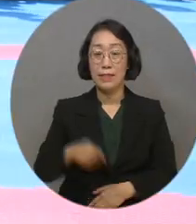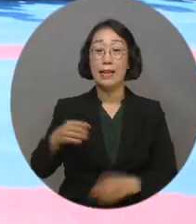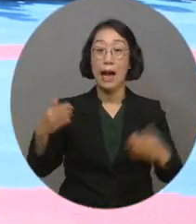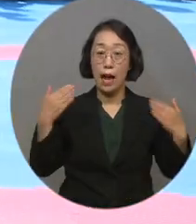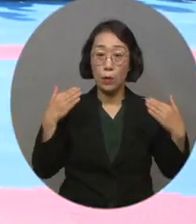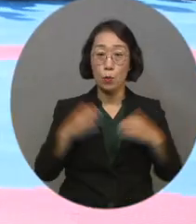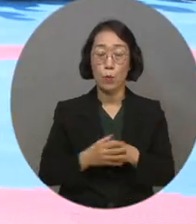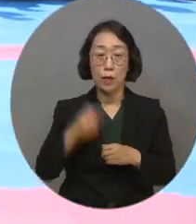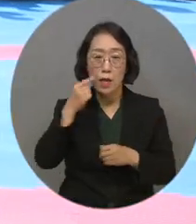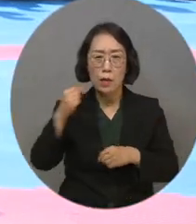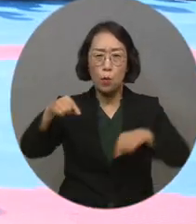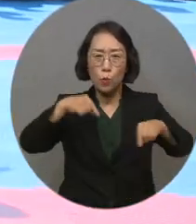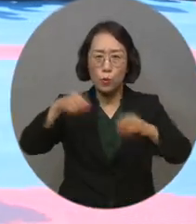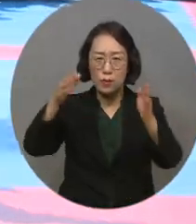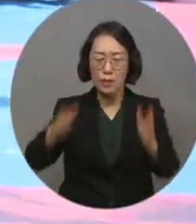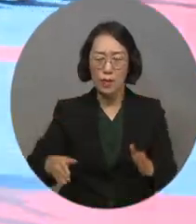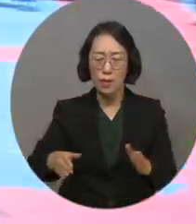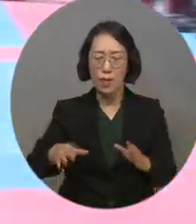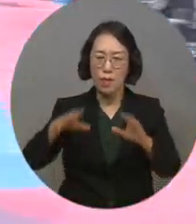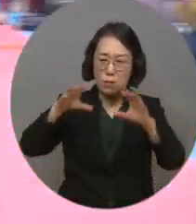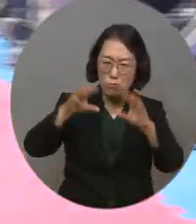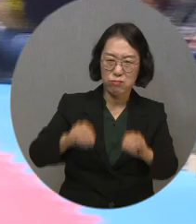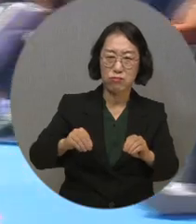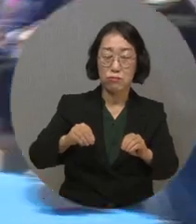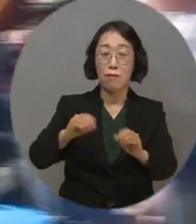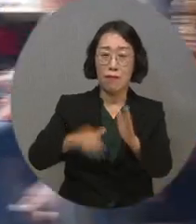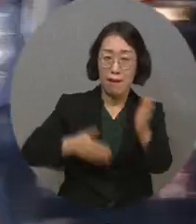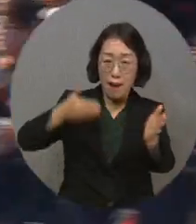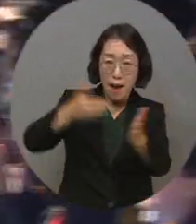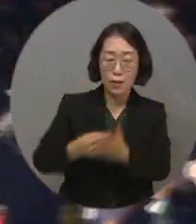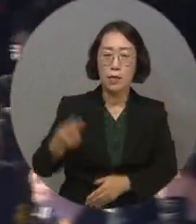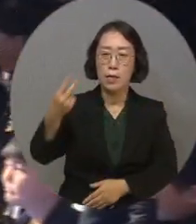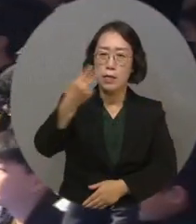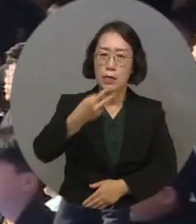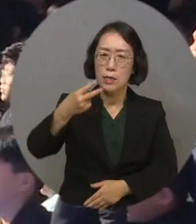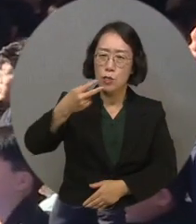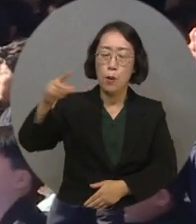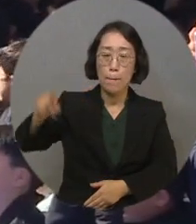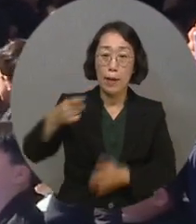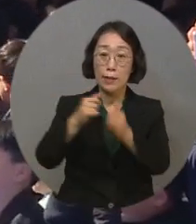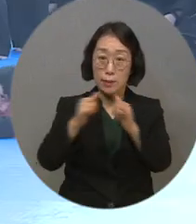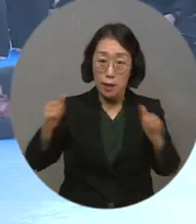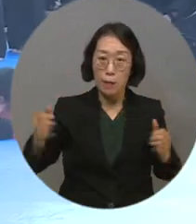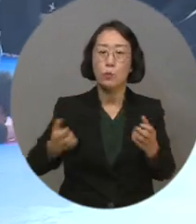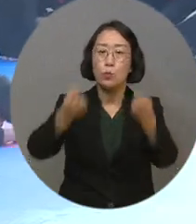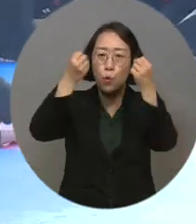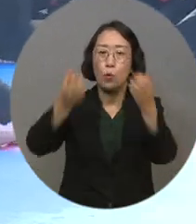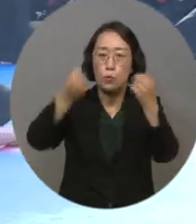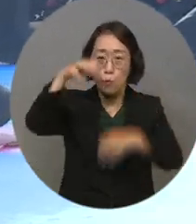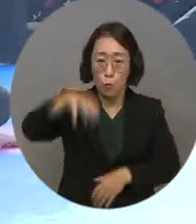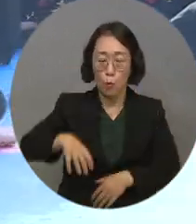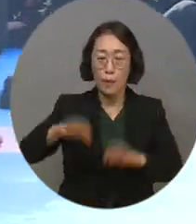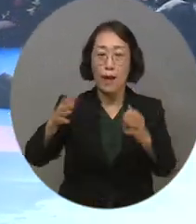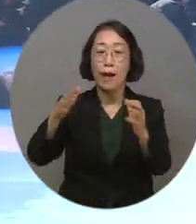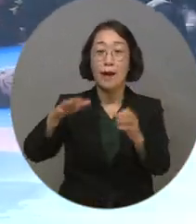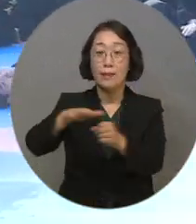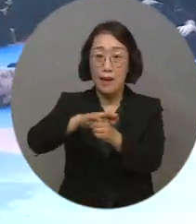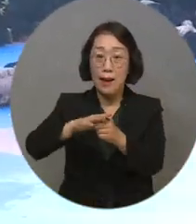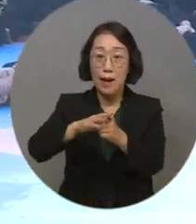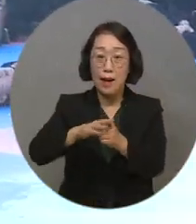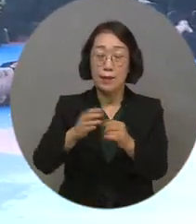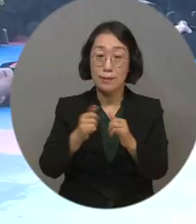신흥무관학교는 일제의 탄압으로 폐교될 때까지 약 2,100명의 독립군을 배출한 곳으로 애국정신을 함양한